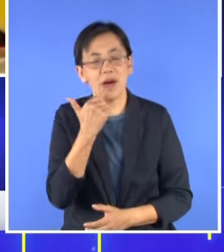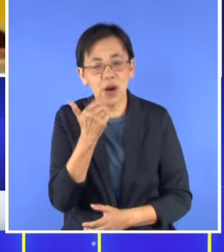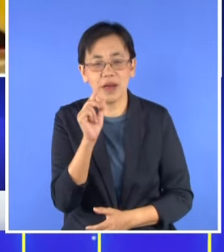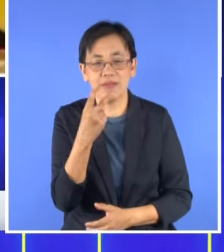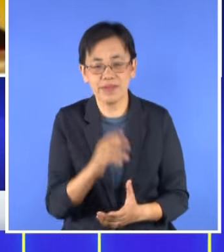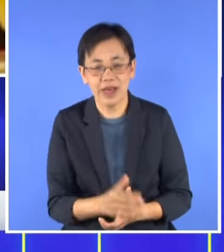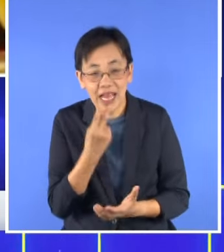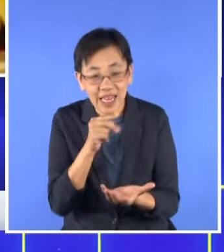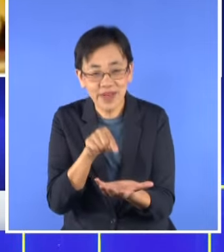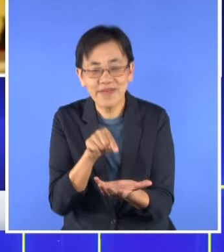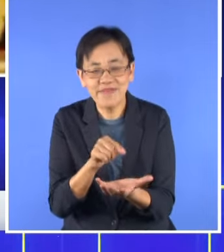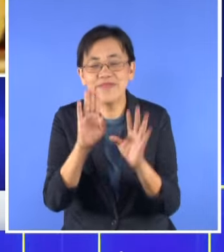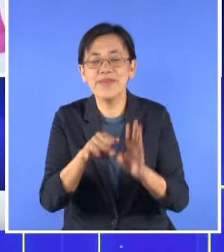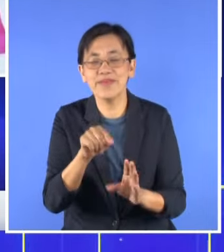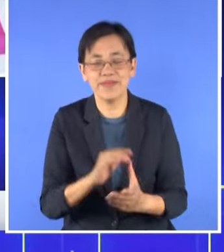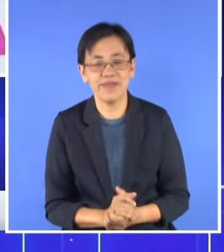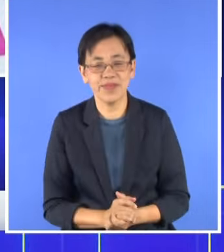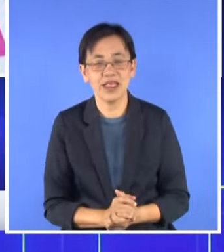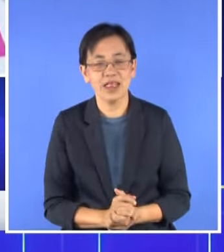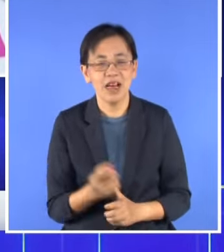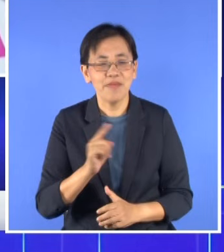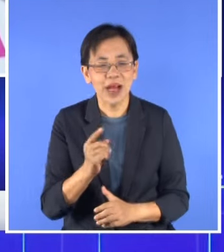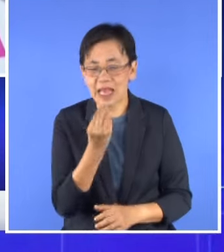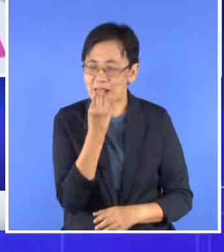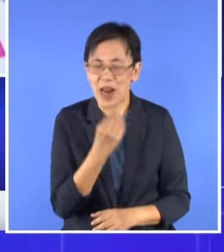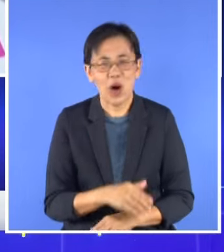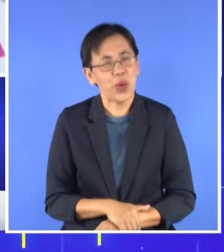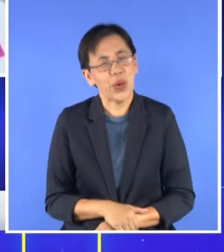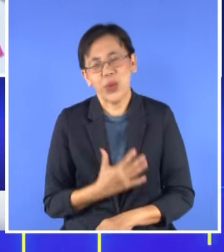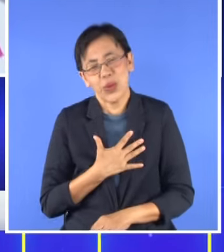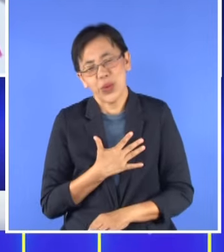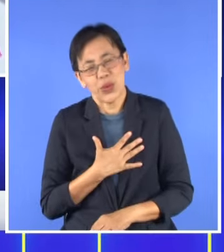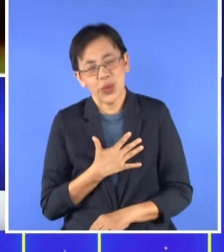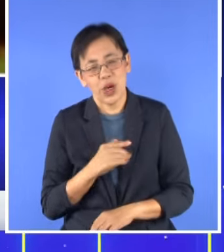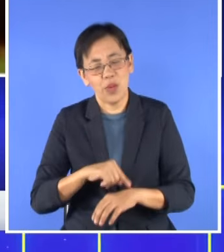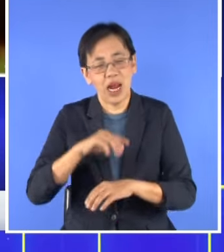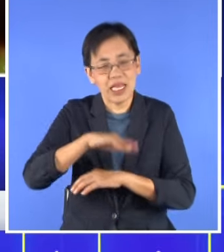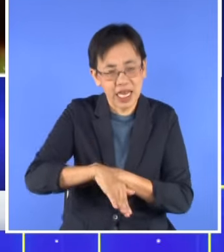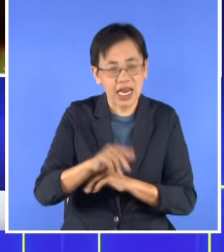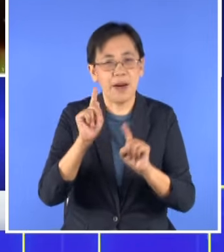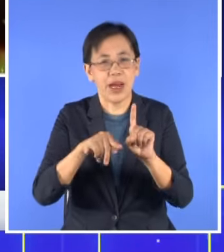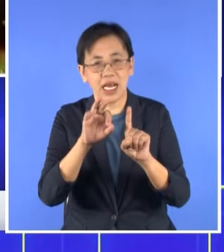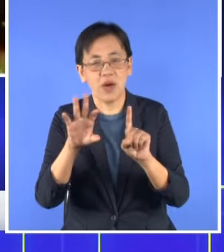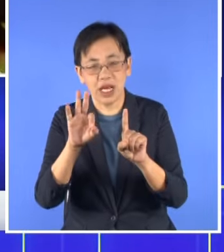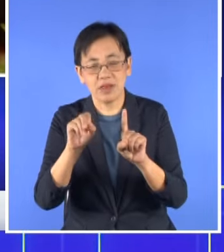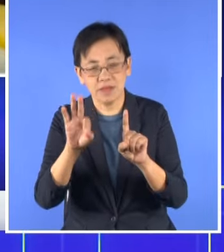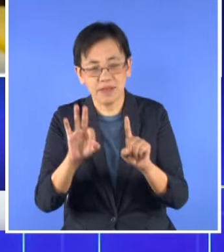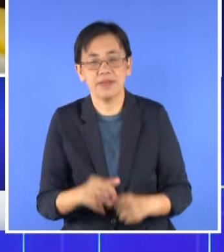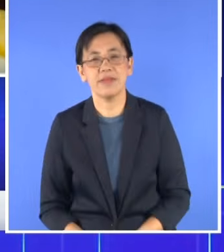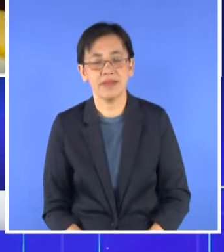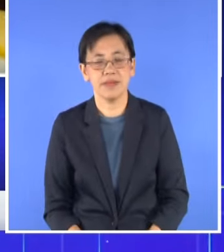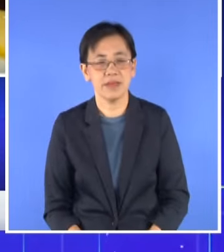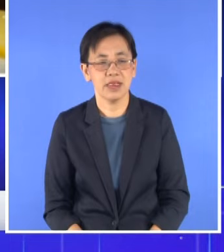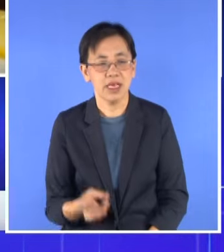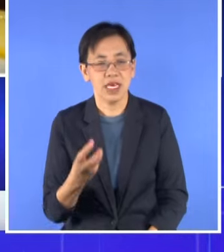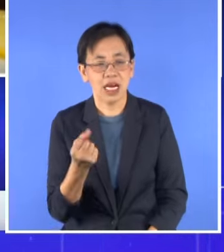นี่แบบนี้แล้วแบบอารมณ์แบบไฟน์ไดนิ่งอย่างเงี้ยถ้าตอนเย็นนี่ก็1,999นะคะ ข้าวเหนียว